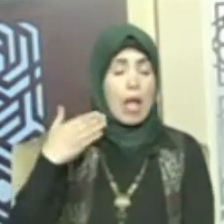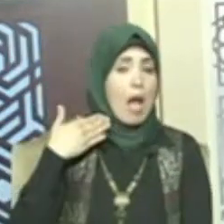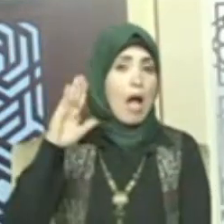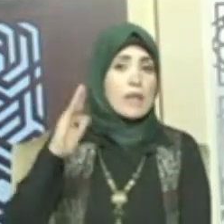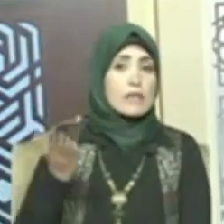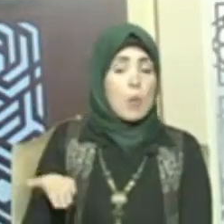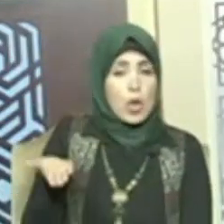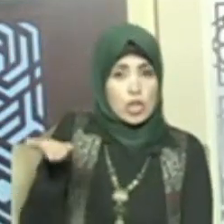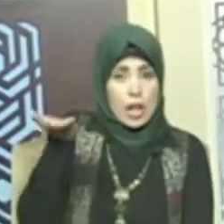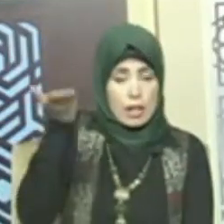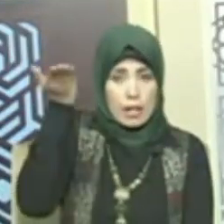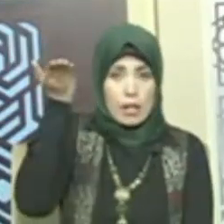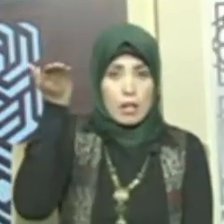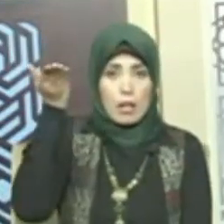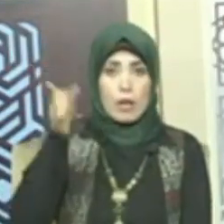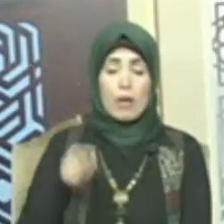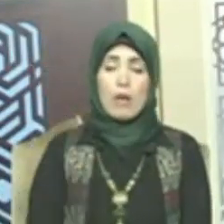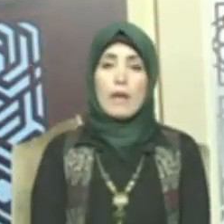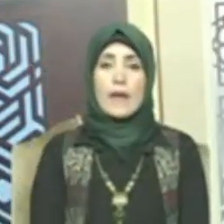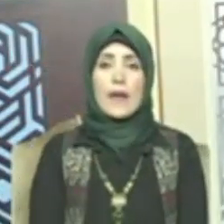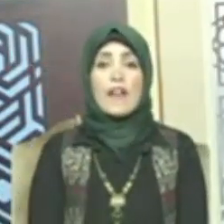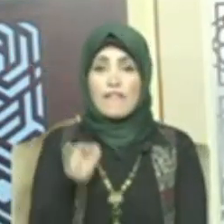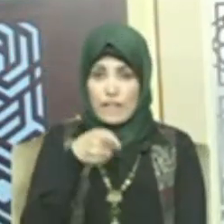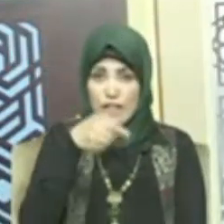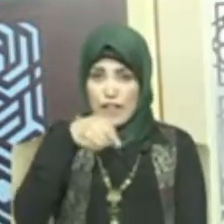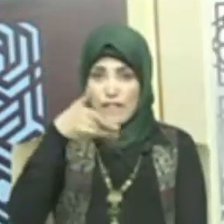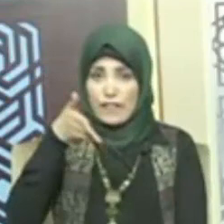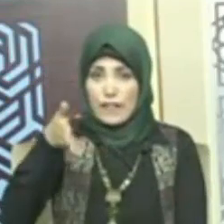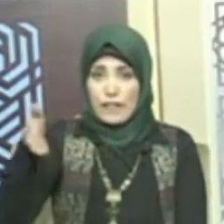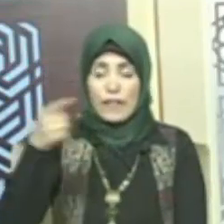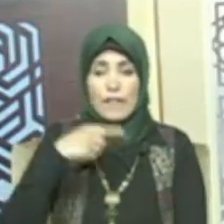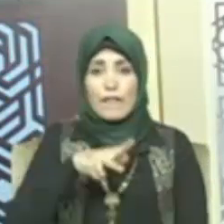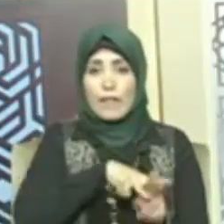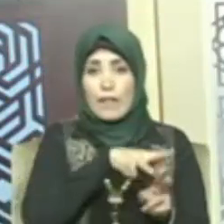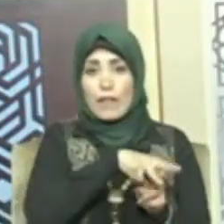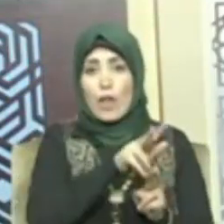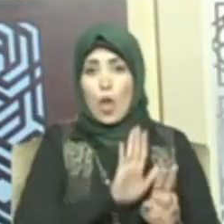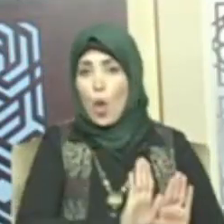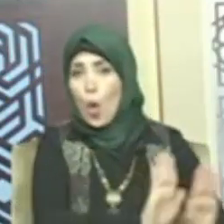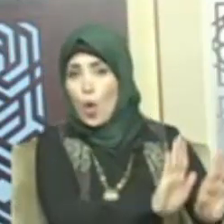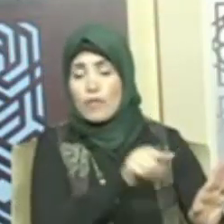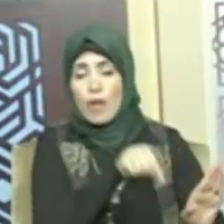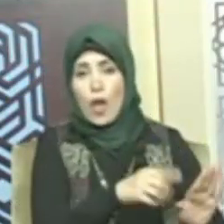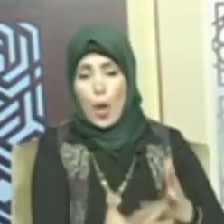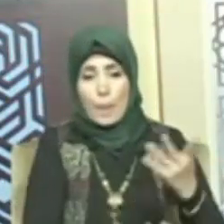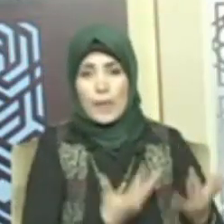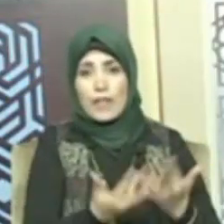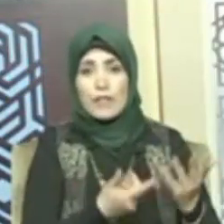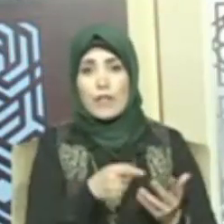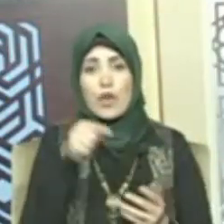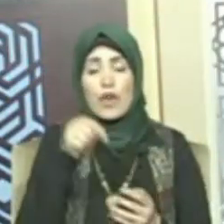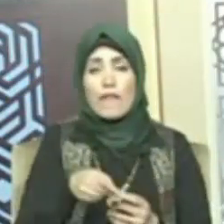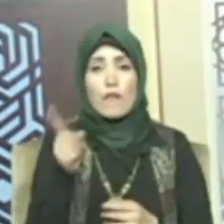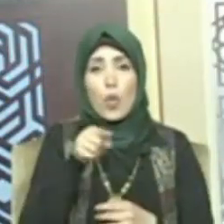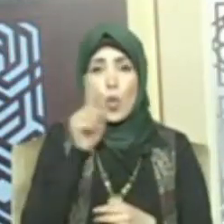وجل عتقاء من النار عند كل